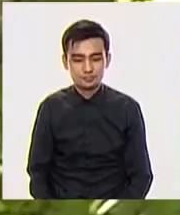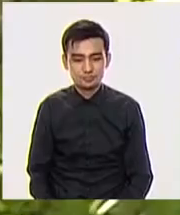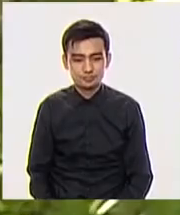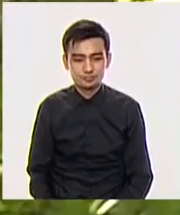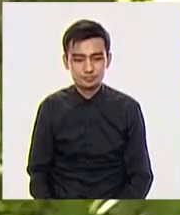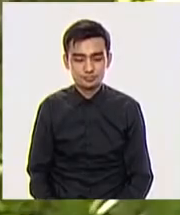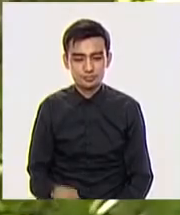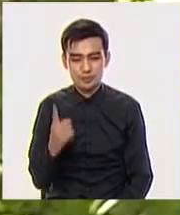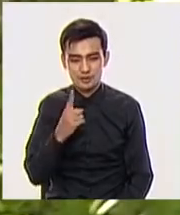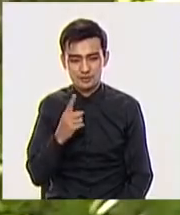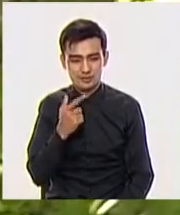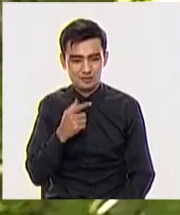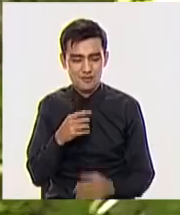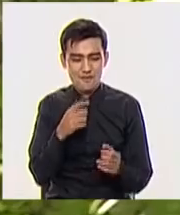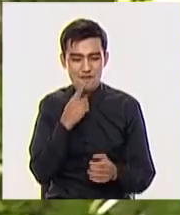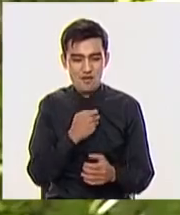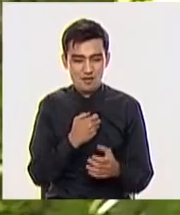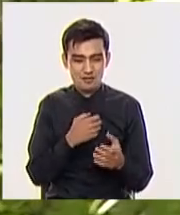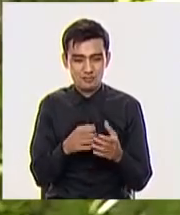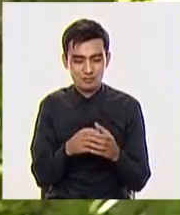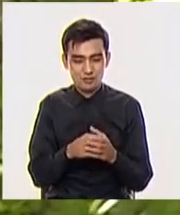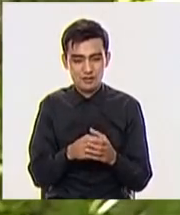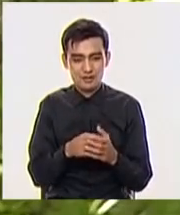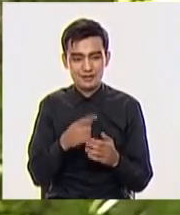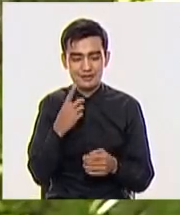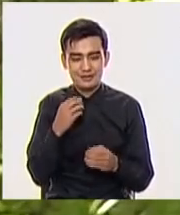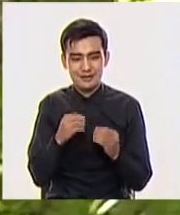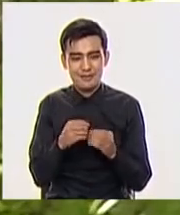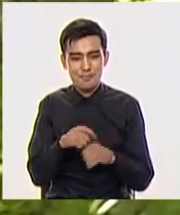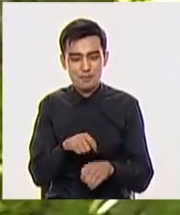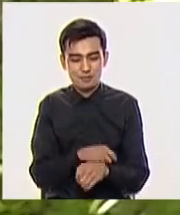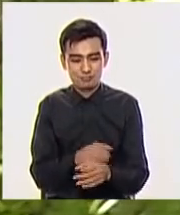Биринчи бөпкө аскерий бөлүмүнүн 10 метр жетпей мени